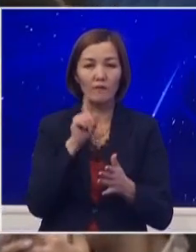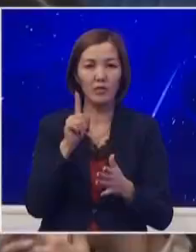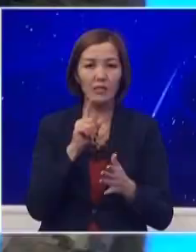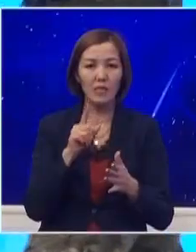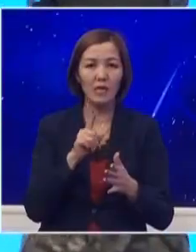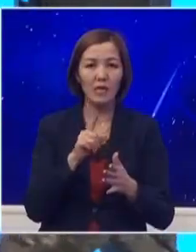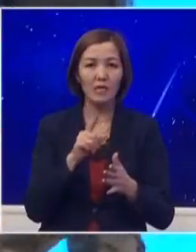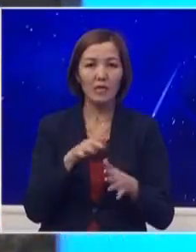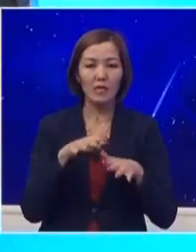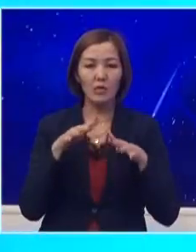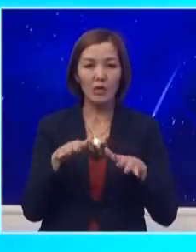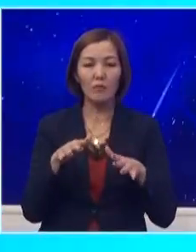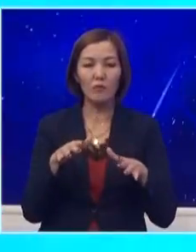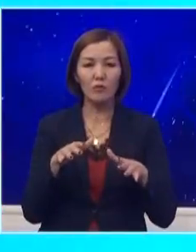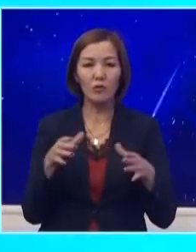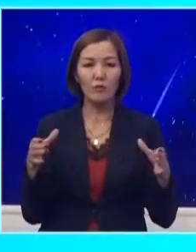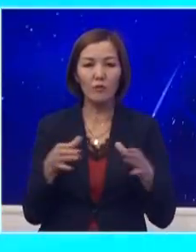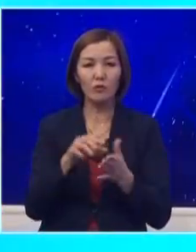десантшылар әскери клубы көрініс қойды.